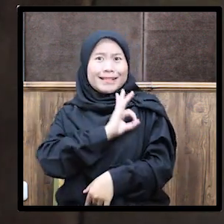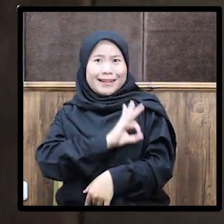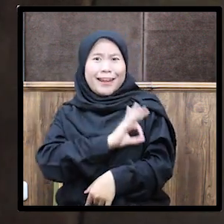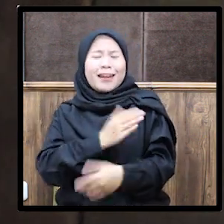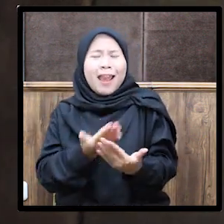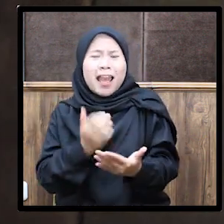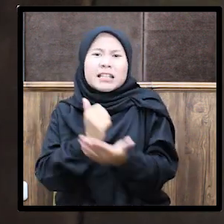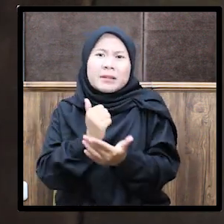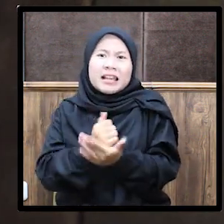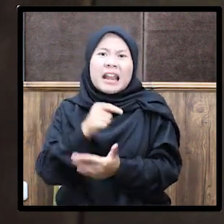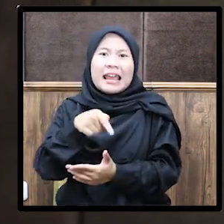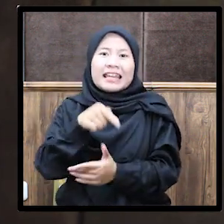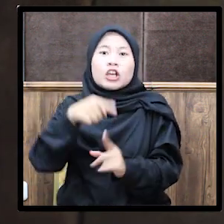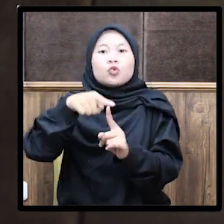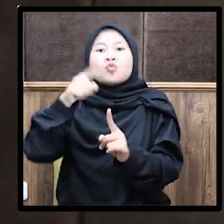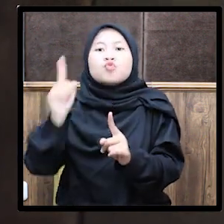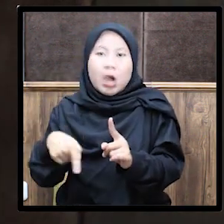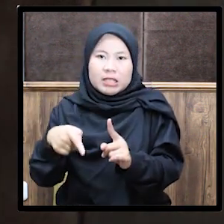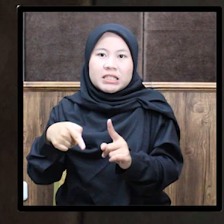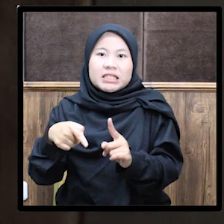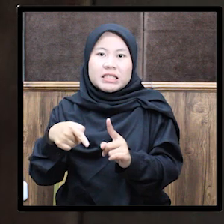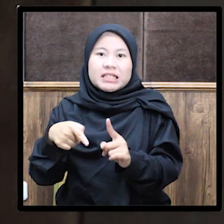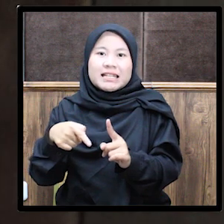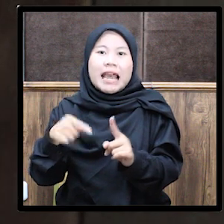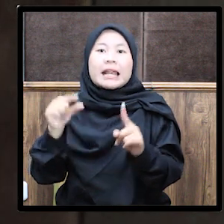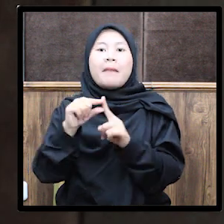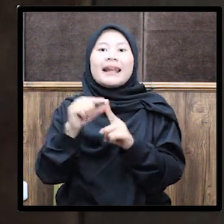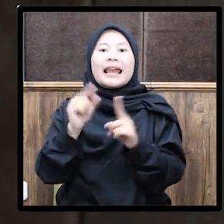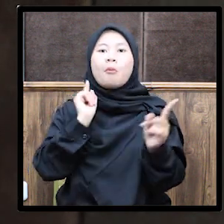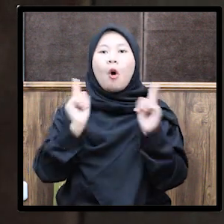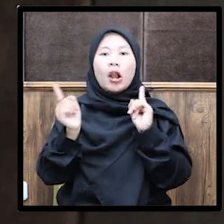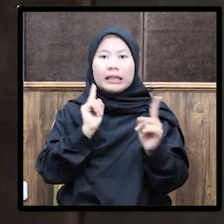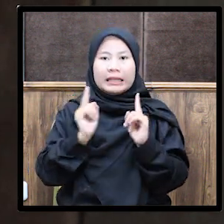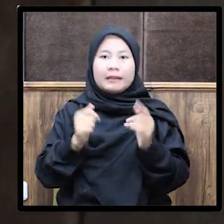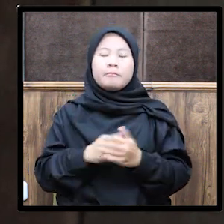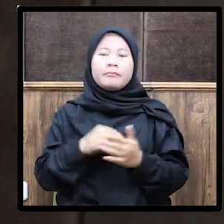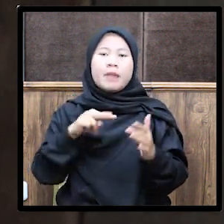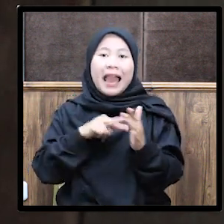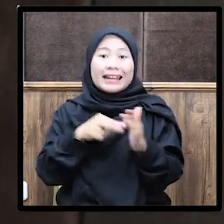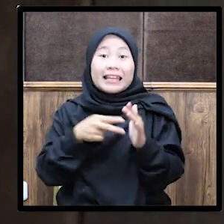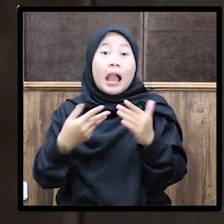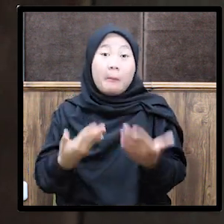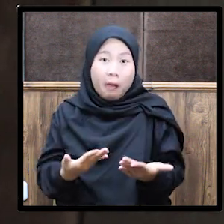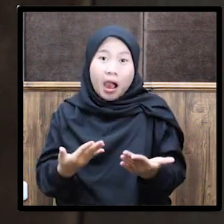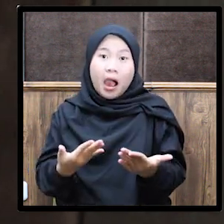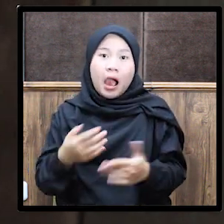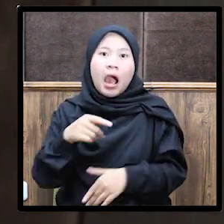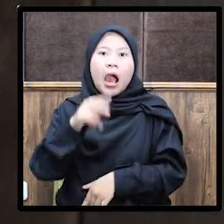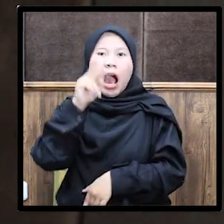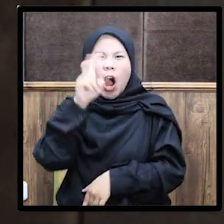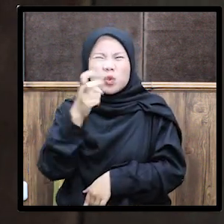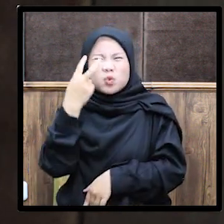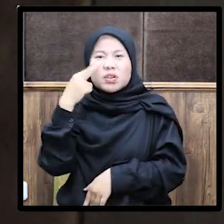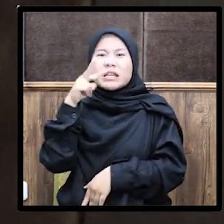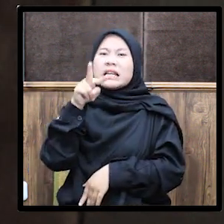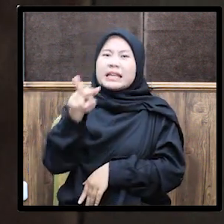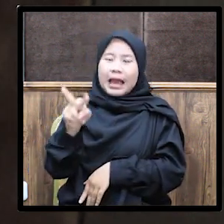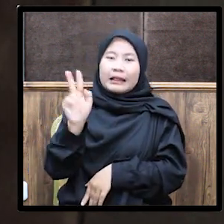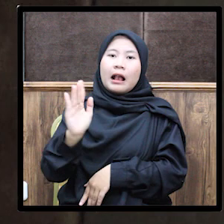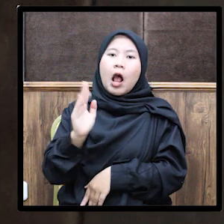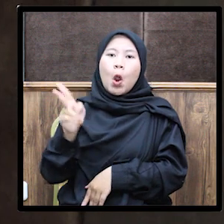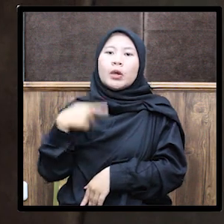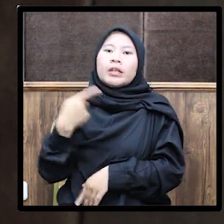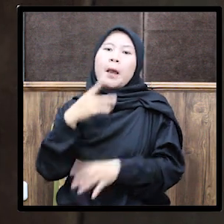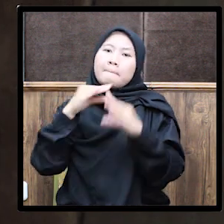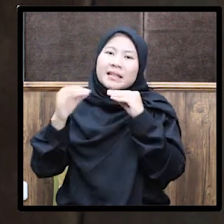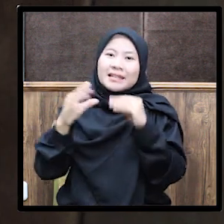kan ruangnya partai politik diantaranya begitu. Artinya ruang itu juga harus kita lihat ketika kita bicara soal